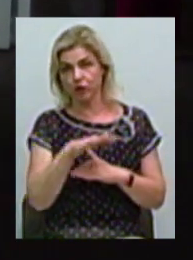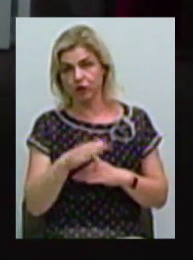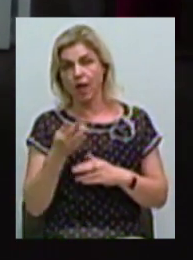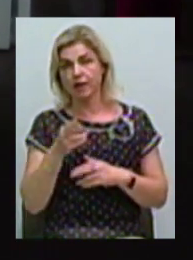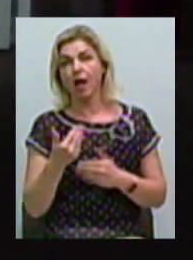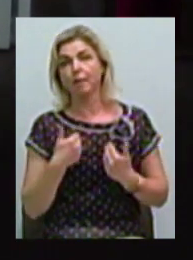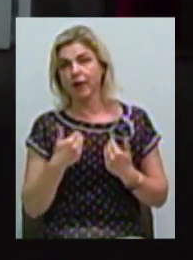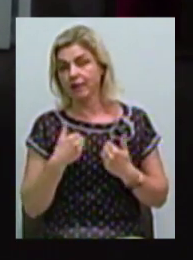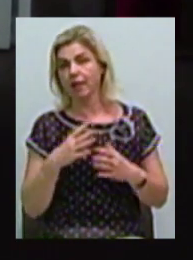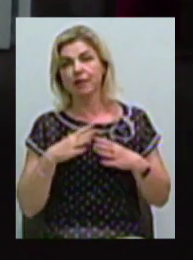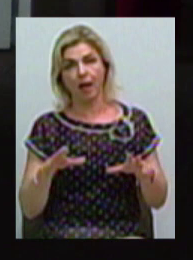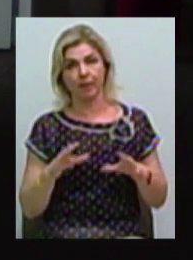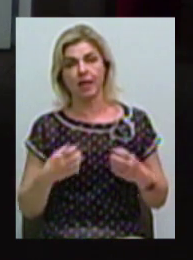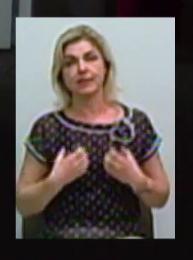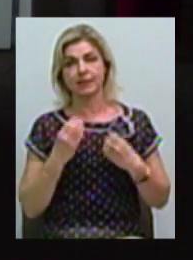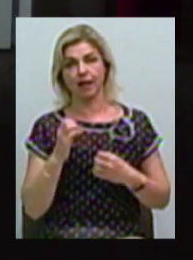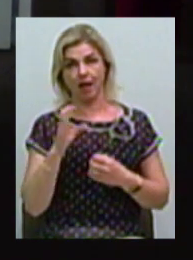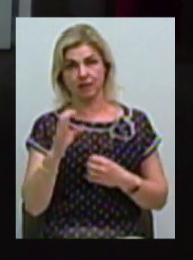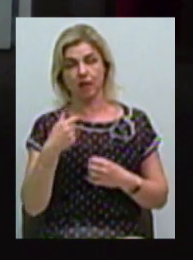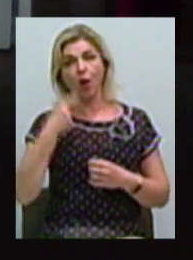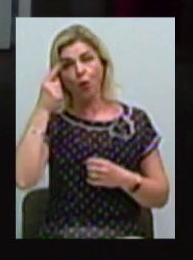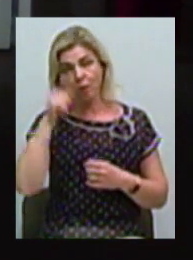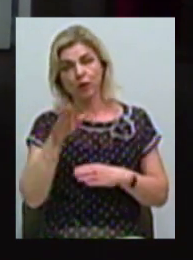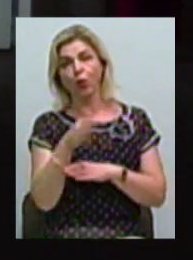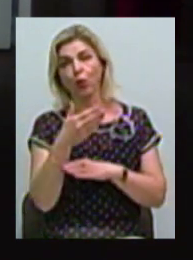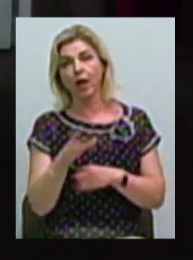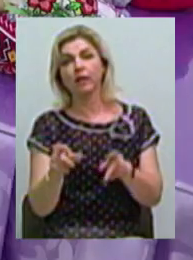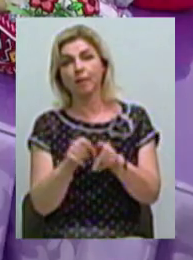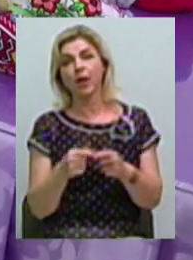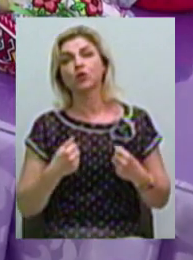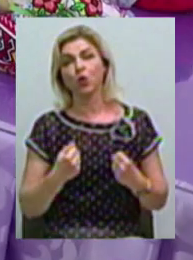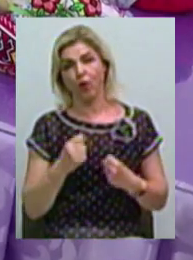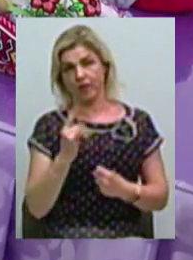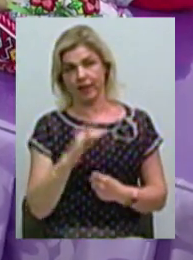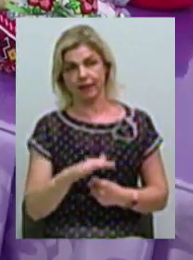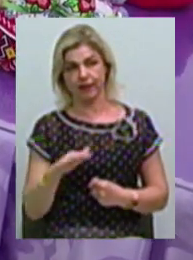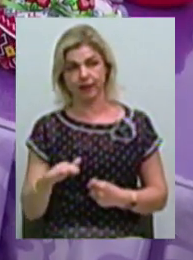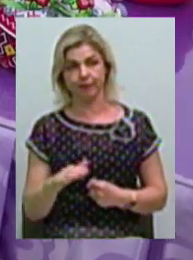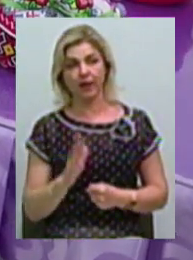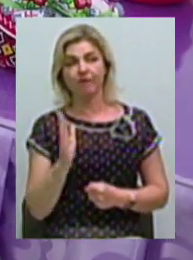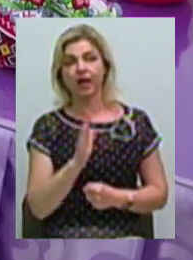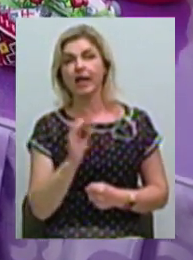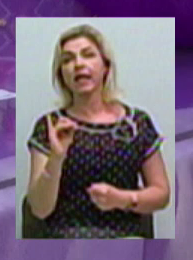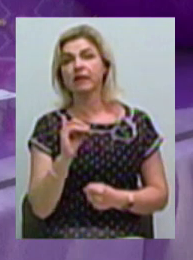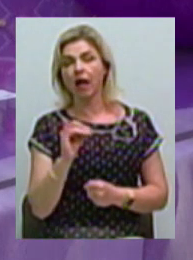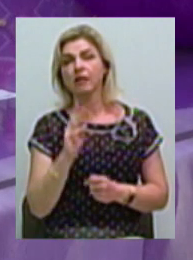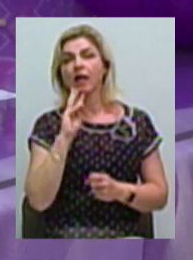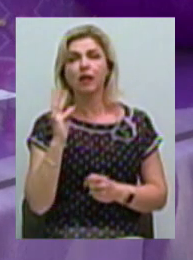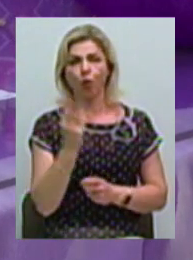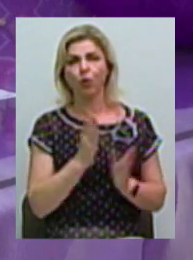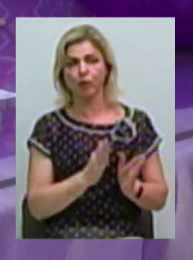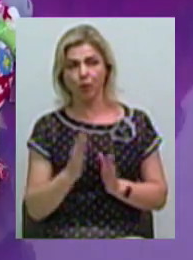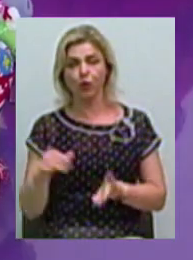розумієте, гуляти з здоровою дитиною, і для неї не було це стресом. Валентина Ігнатова третій рік поспіль бере участь у конкурсі